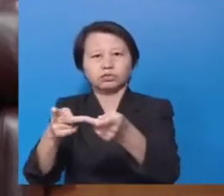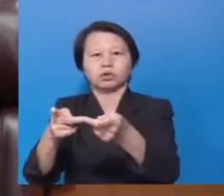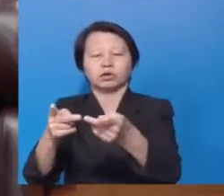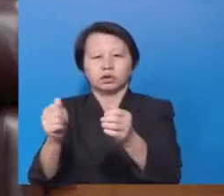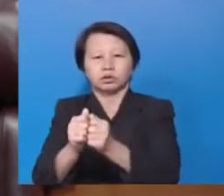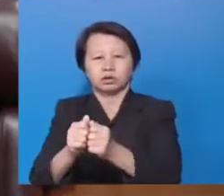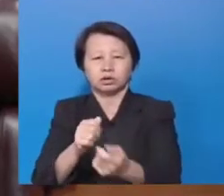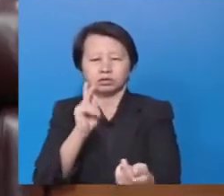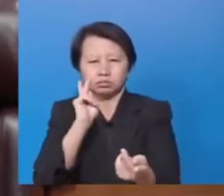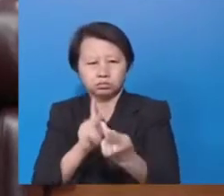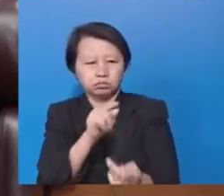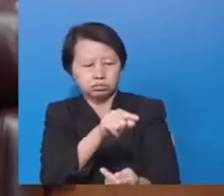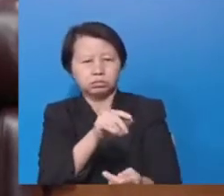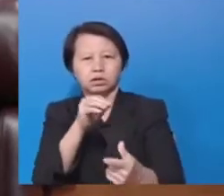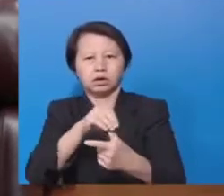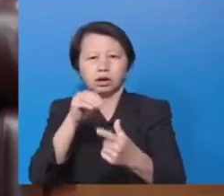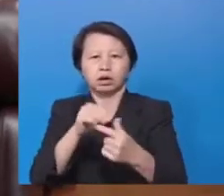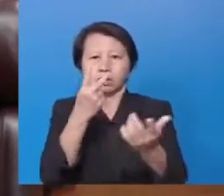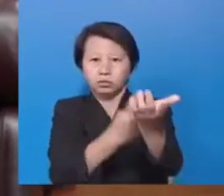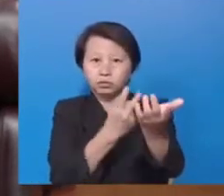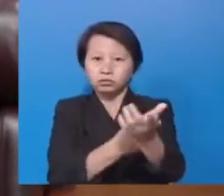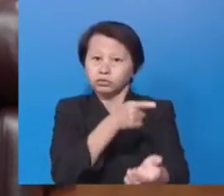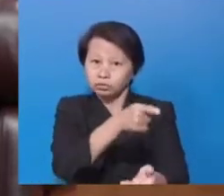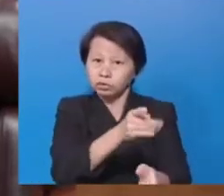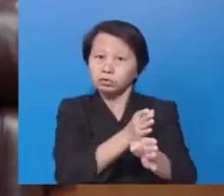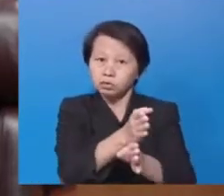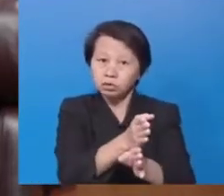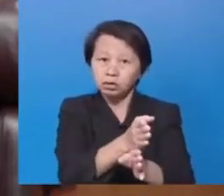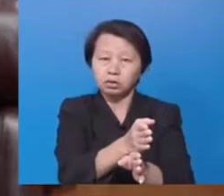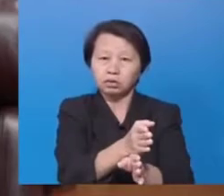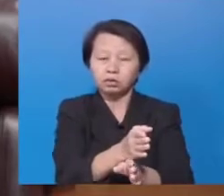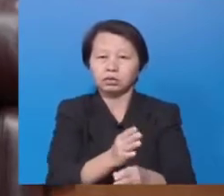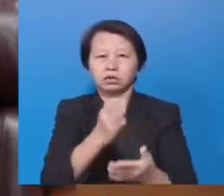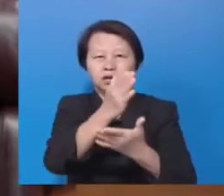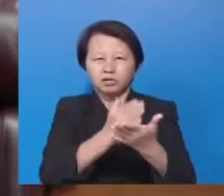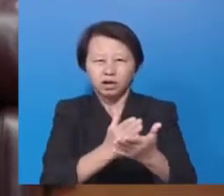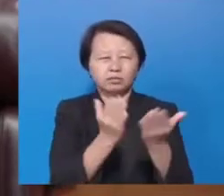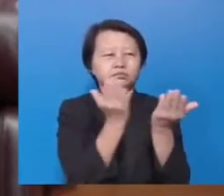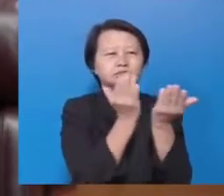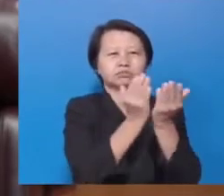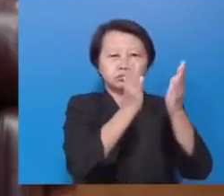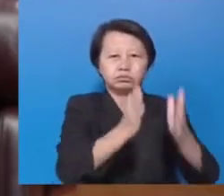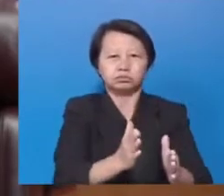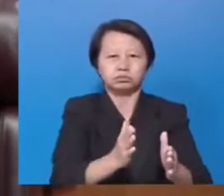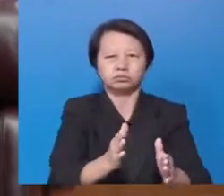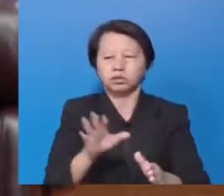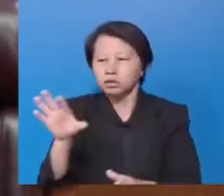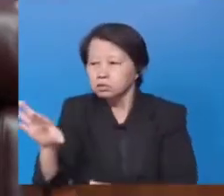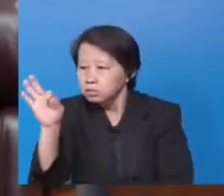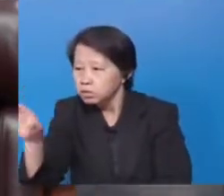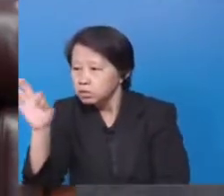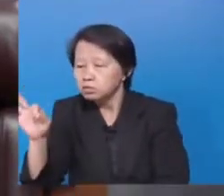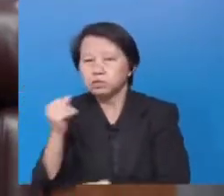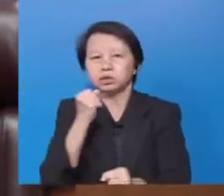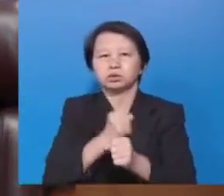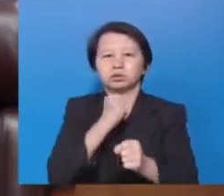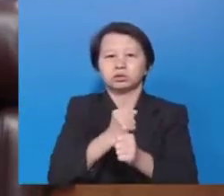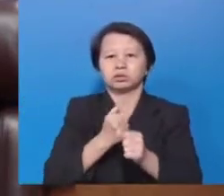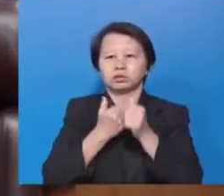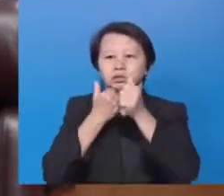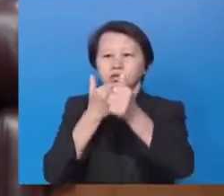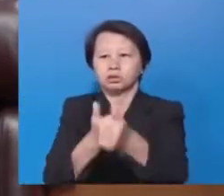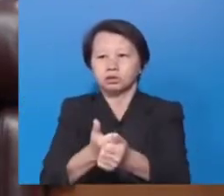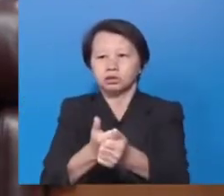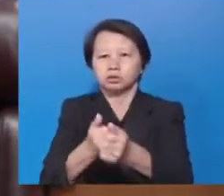dengan kelayakan ataupun kursus yang dimiliki setengah siswa telah memilih untuk memohon kerja